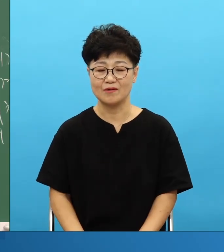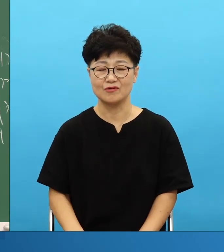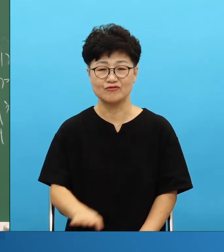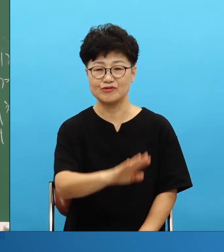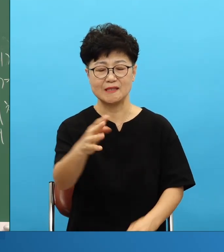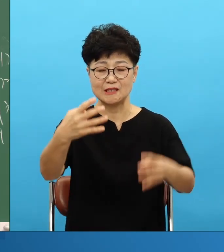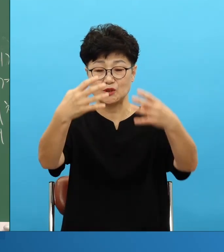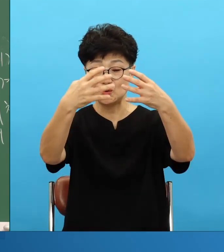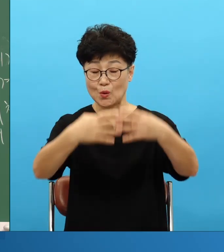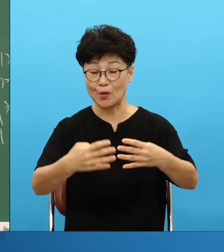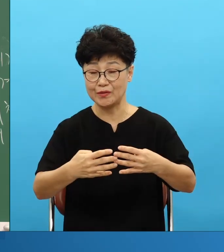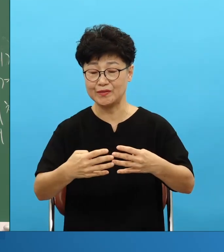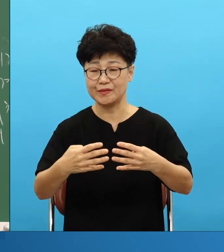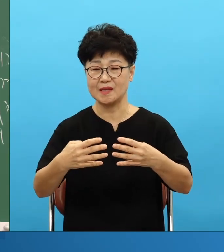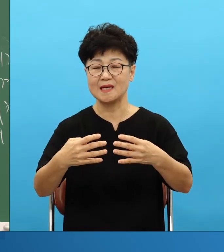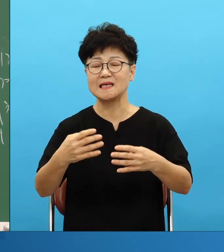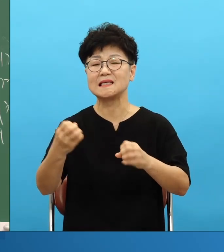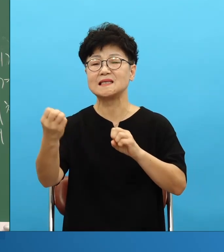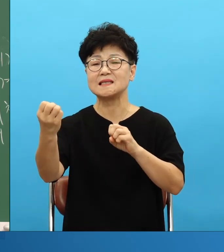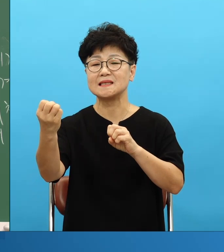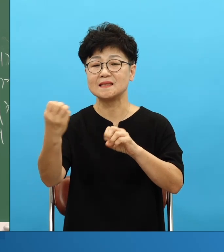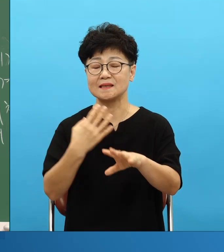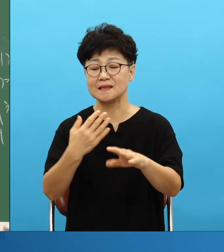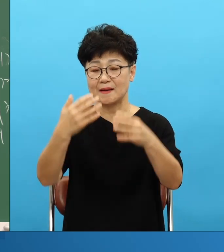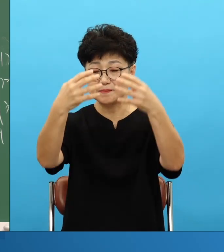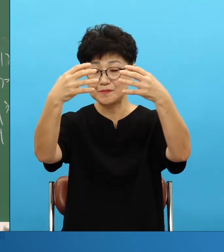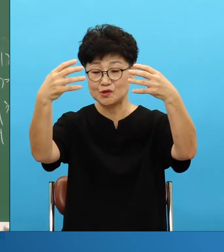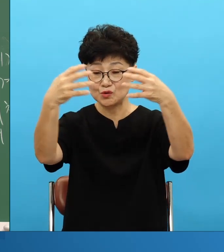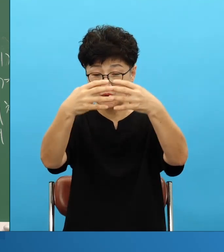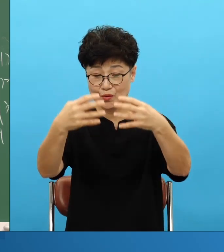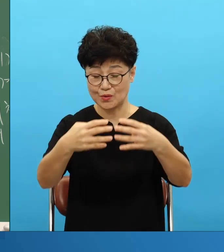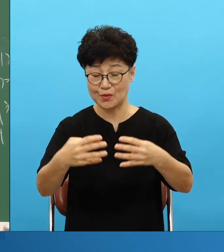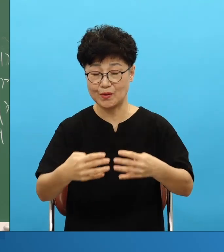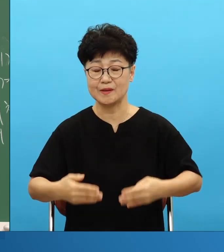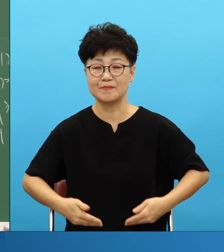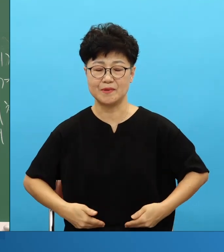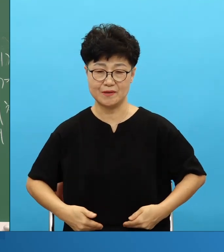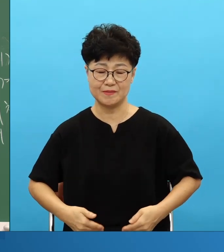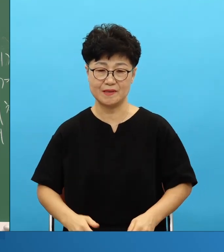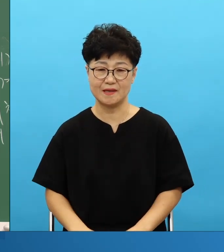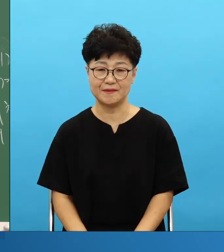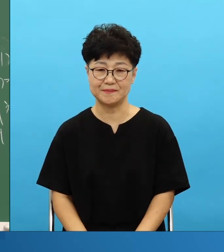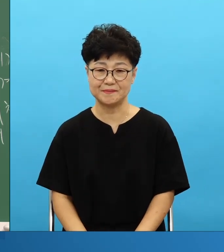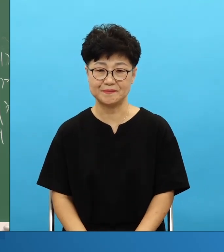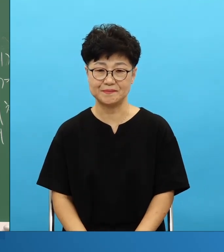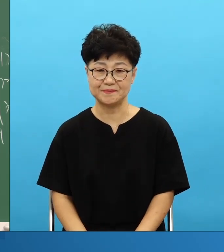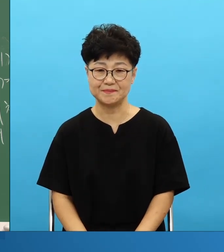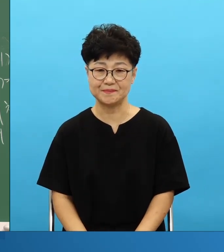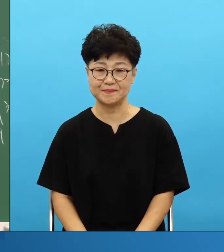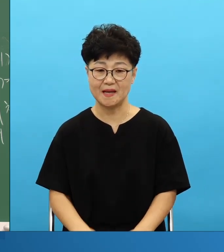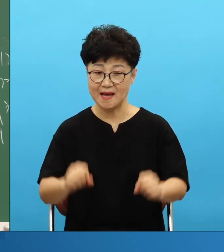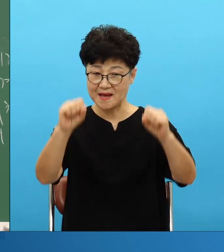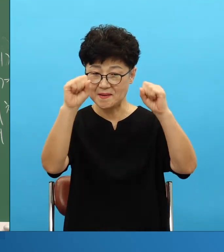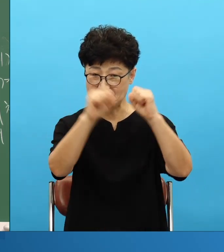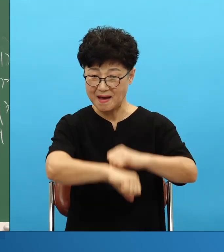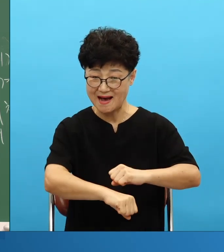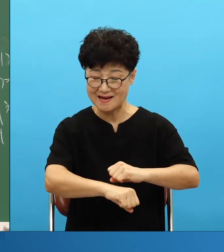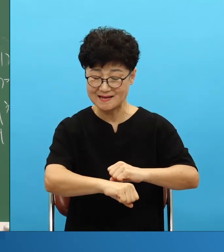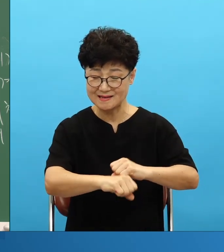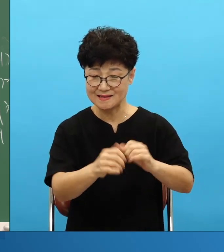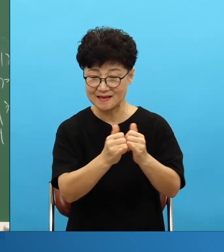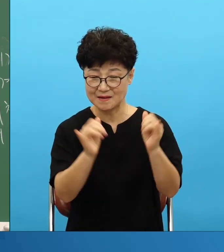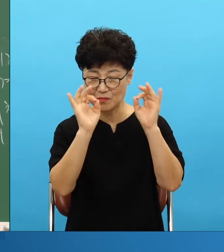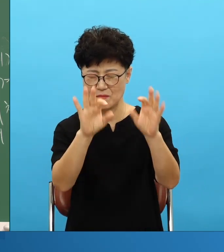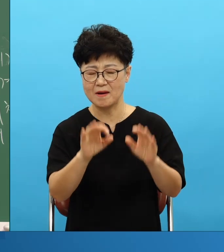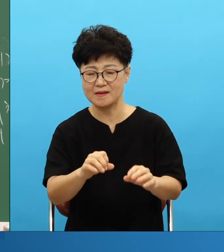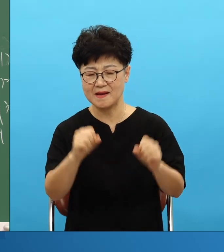conditions for receiving answers, then you will receive 여러분 answers. 몰라서 그렇지 망하는 사람들은 반드시 망하는 노하우가 있습니다. It's because people don't know, but those who